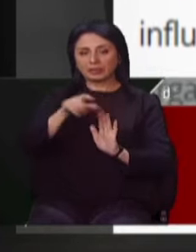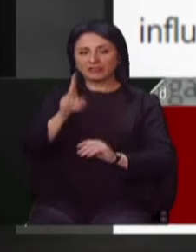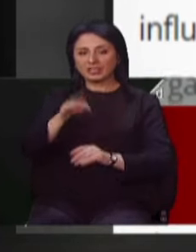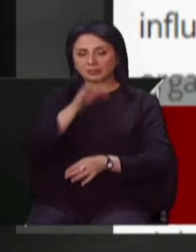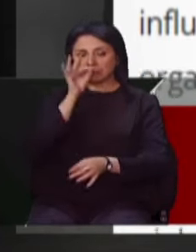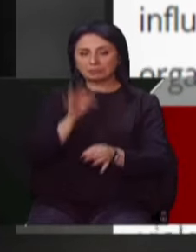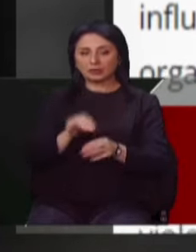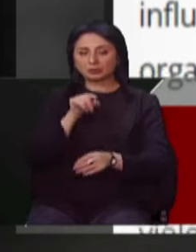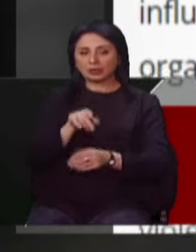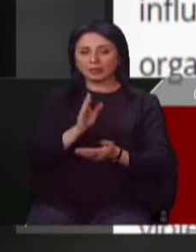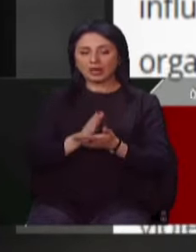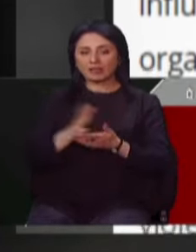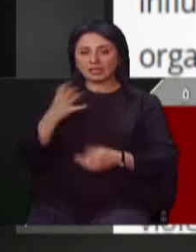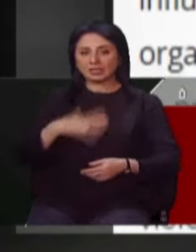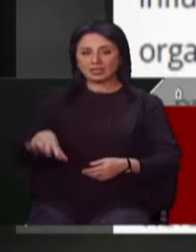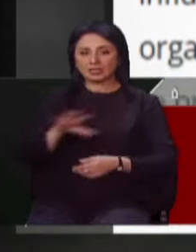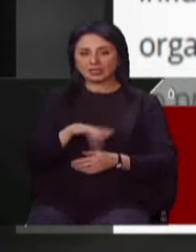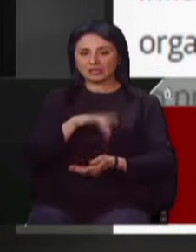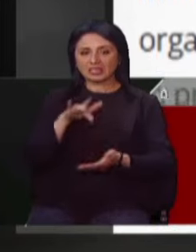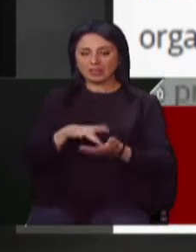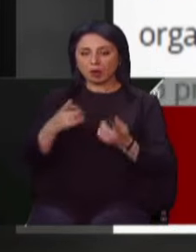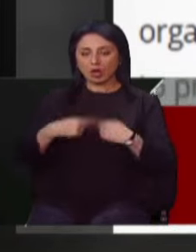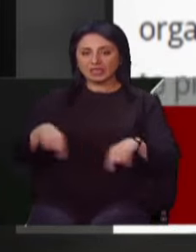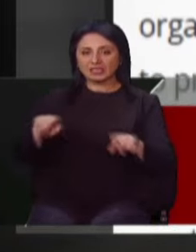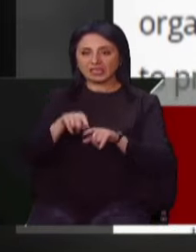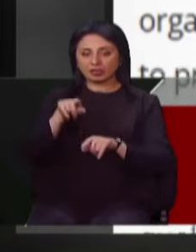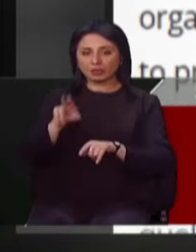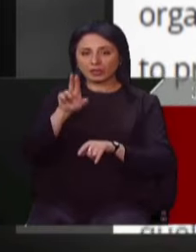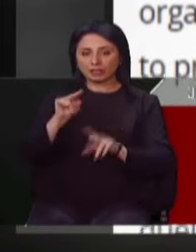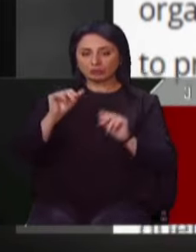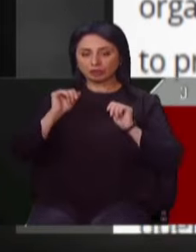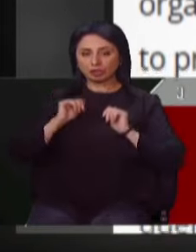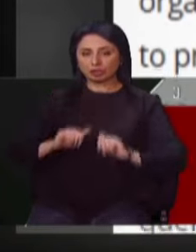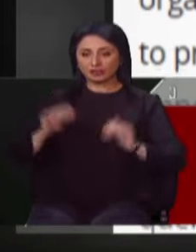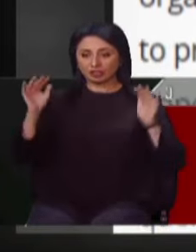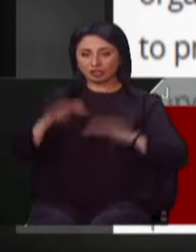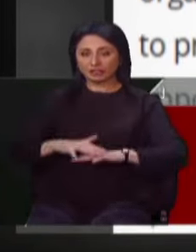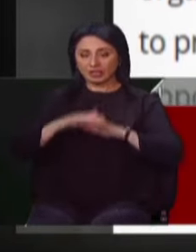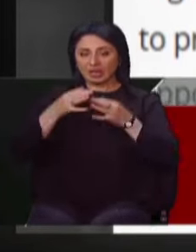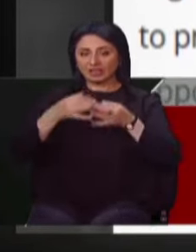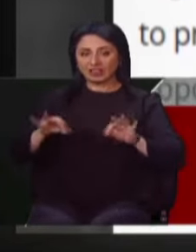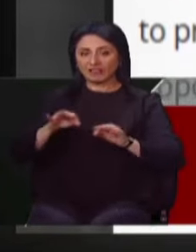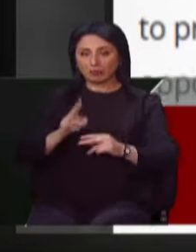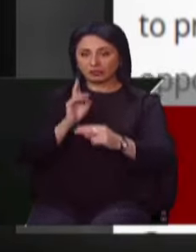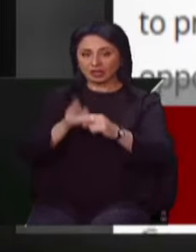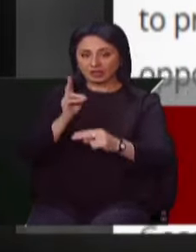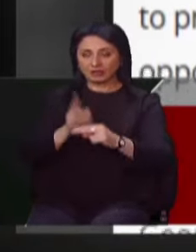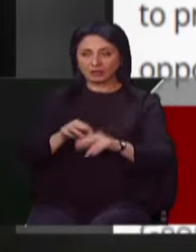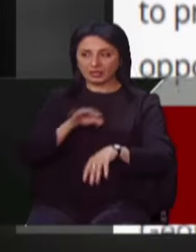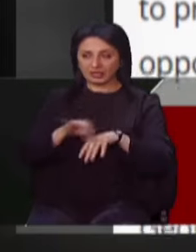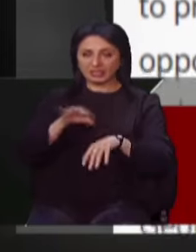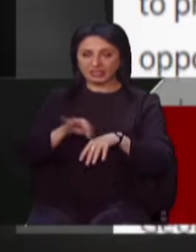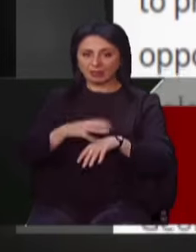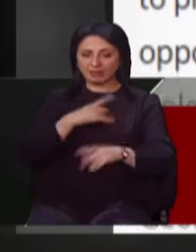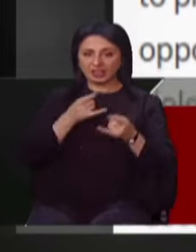რომლებიც პასუხისმგებელი არიან საქართველოში სამოქალაქო საზოგადოებისა და მშვიდობიანი შეკრების თავისუფლების აღკვეთაზე